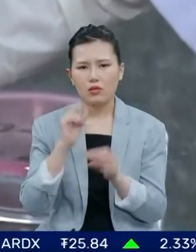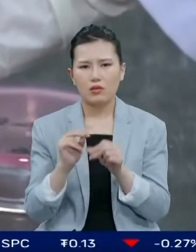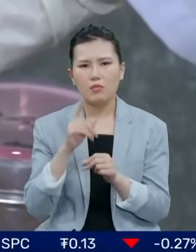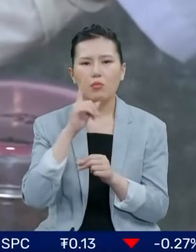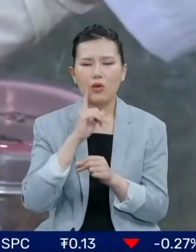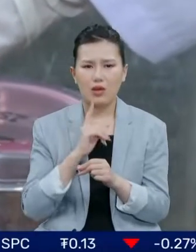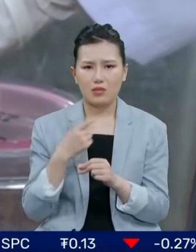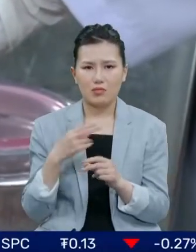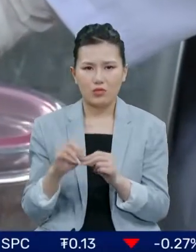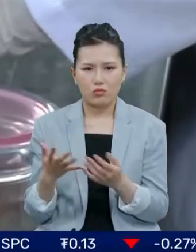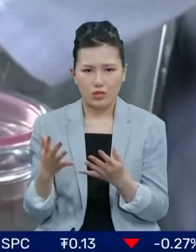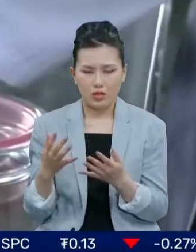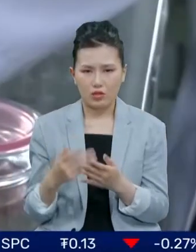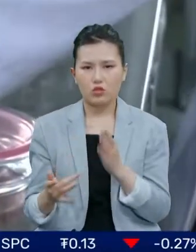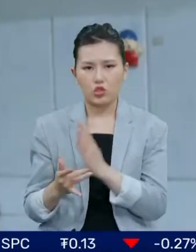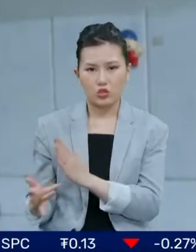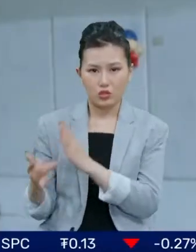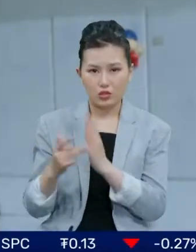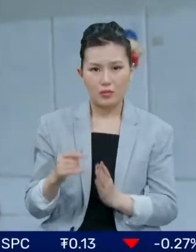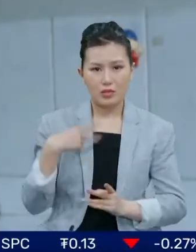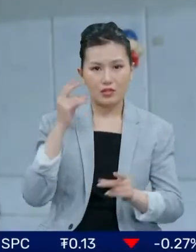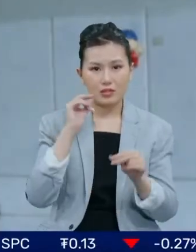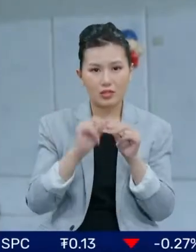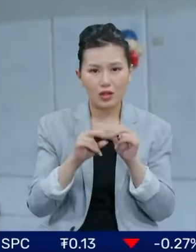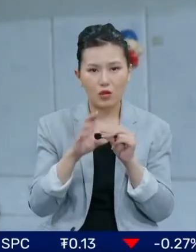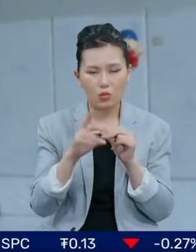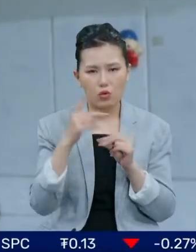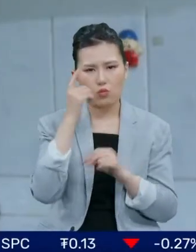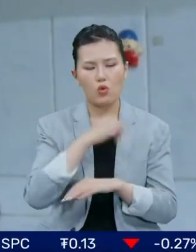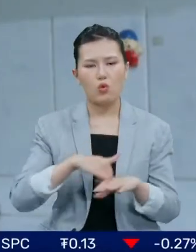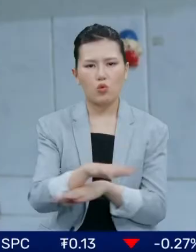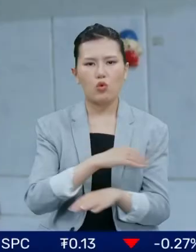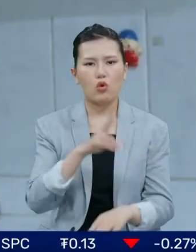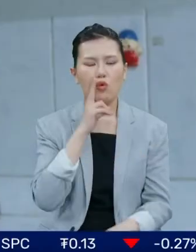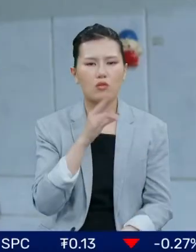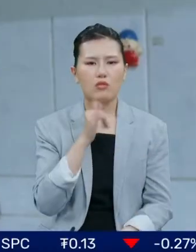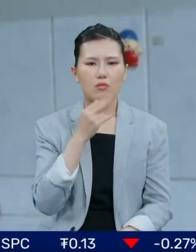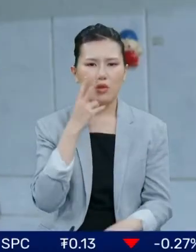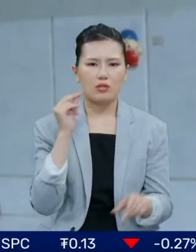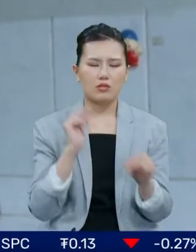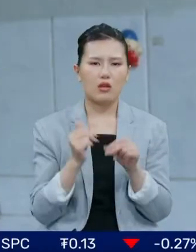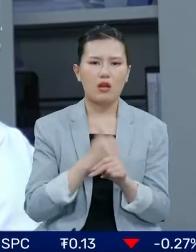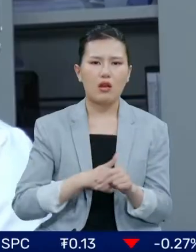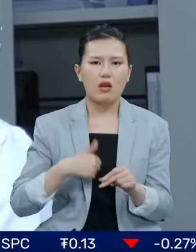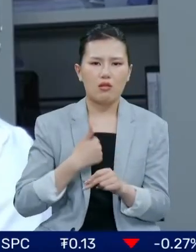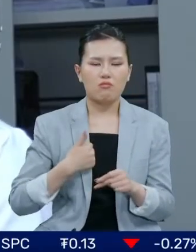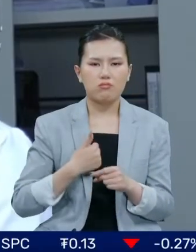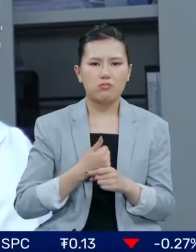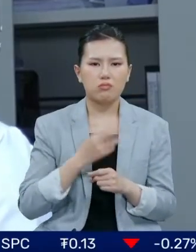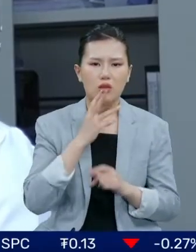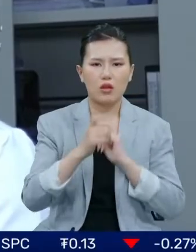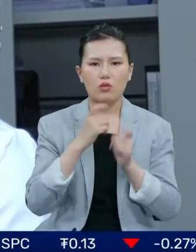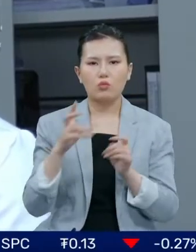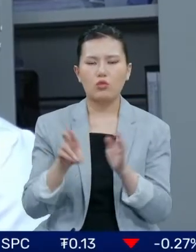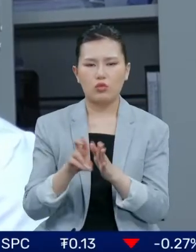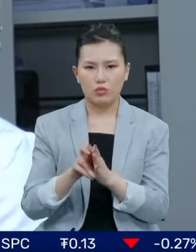манай лабораторид өргөн хүрээний хүнсний илүү байдлаа том хэмжээний том лаборатори болох боломжтой болчих жоо гэсэн үг байхгүй. За манай лабораторид